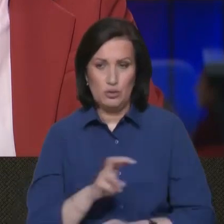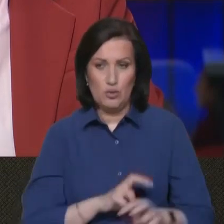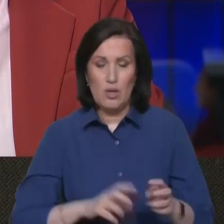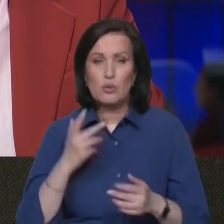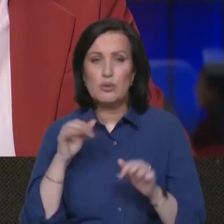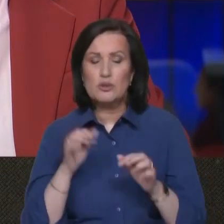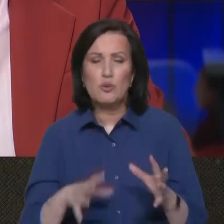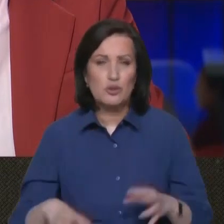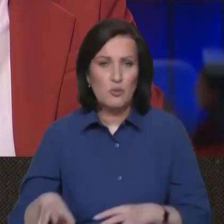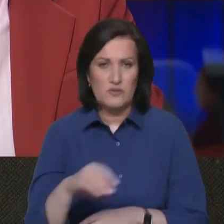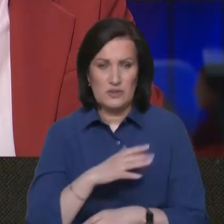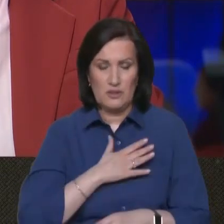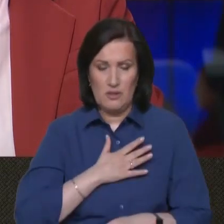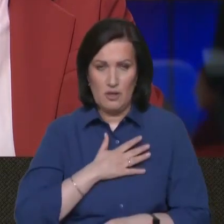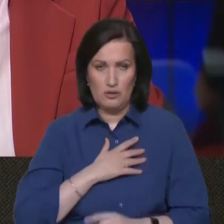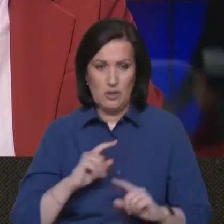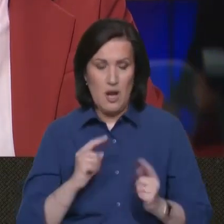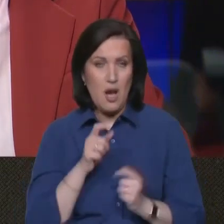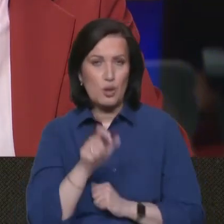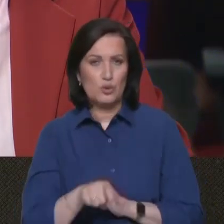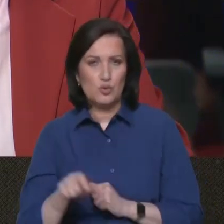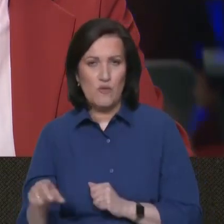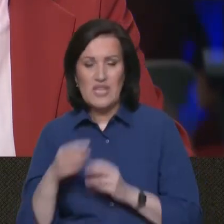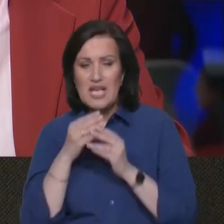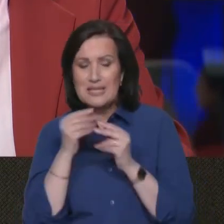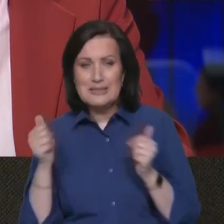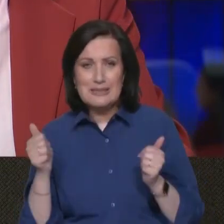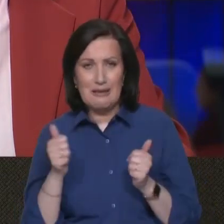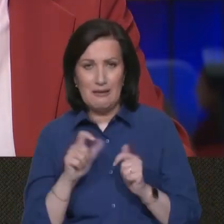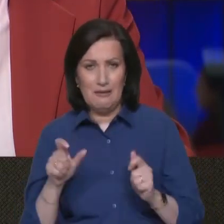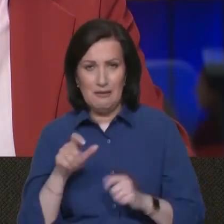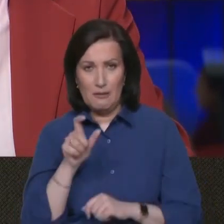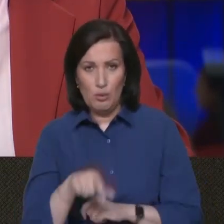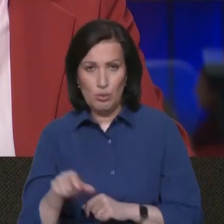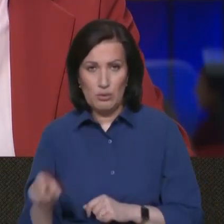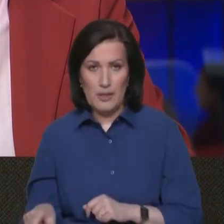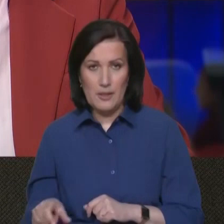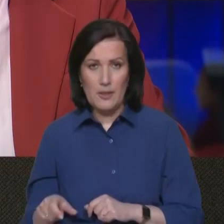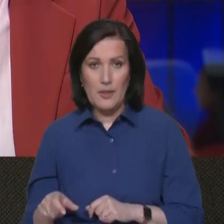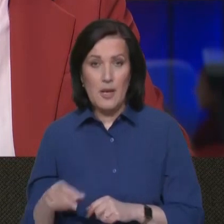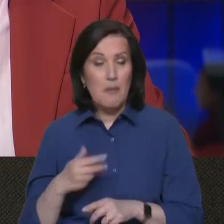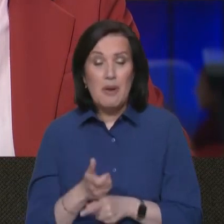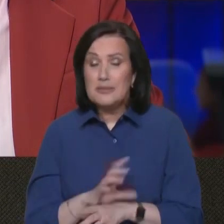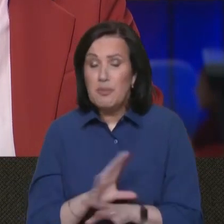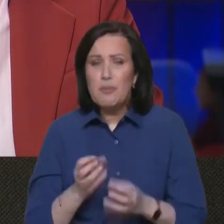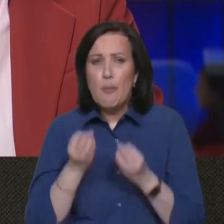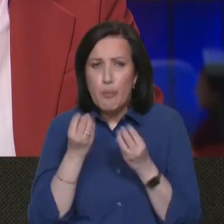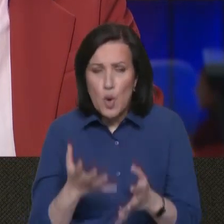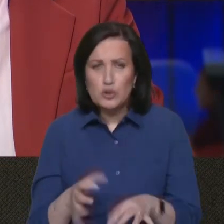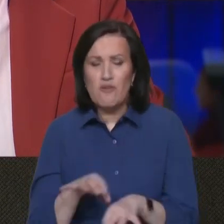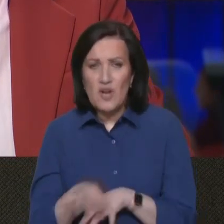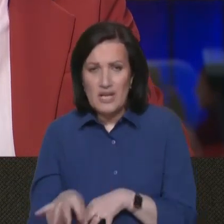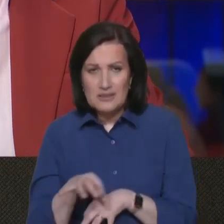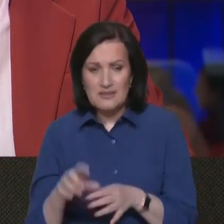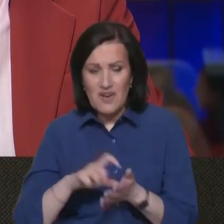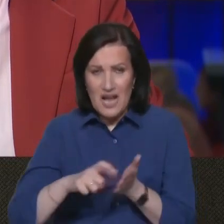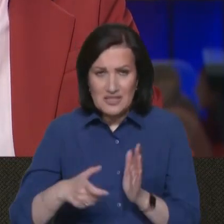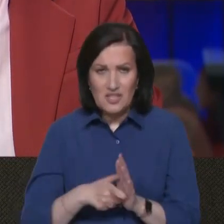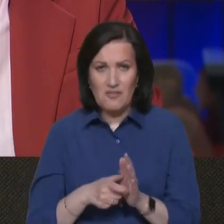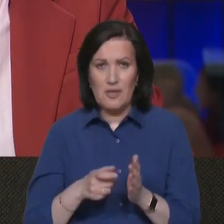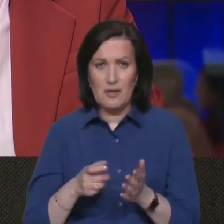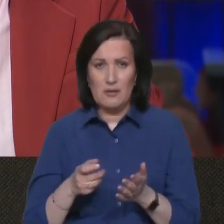ми зможемо всіх наших заарештованих і зниклих людей без перебільшення просто в катівнях Російської